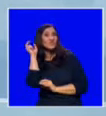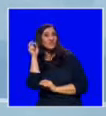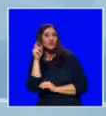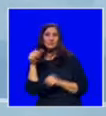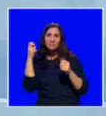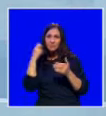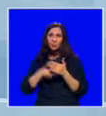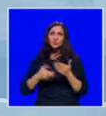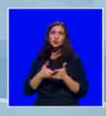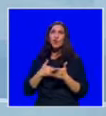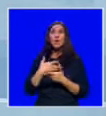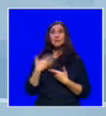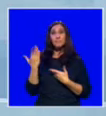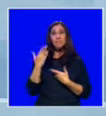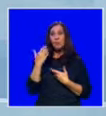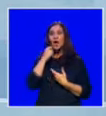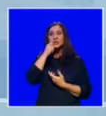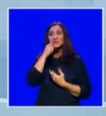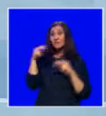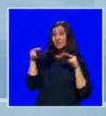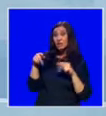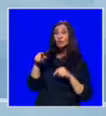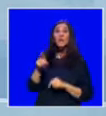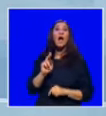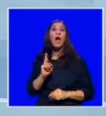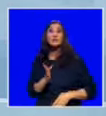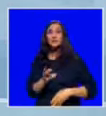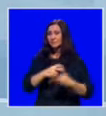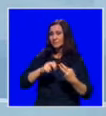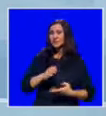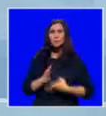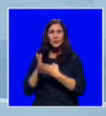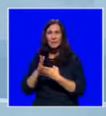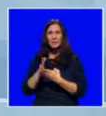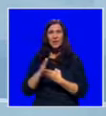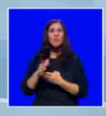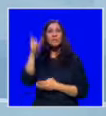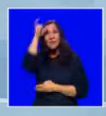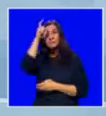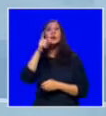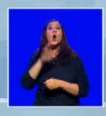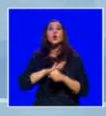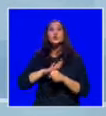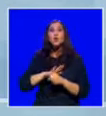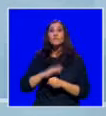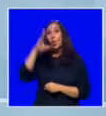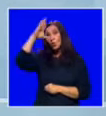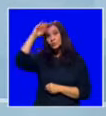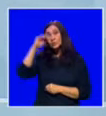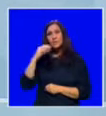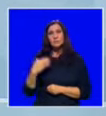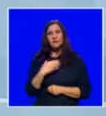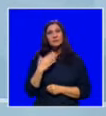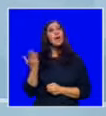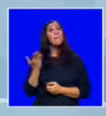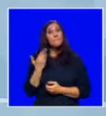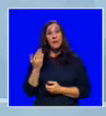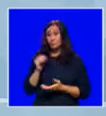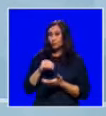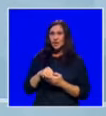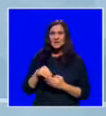съм била жив свидетел на това как се е търсила подкрепата на ДПС и то основно от господин Пеевски. Бях и на масата на